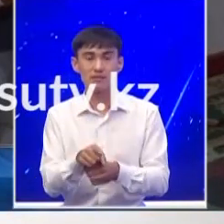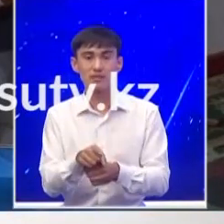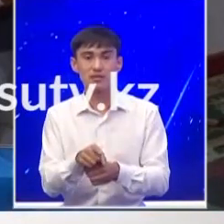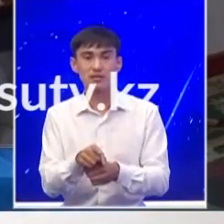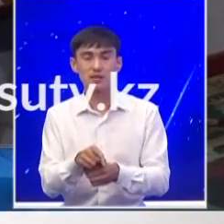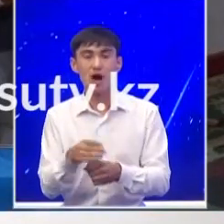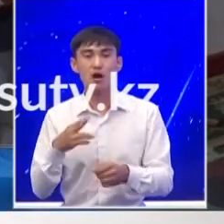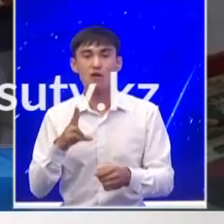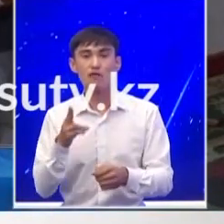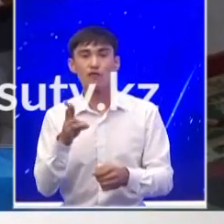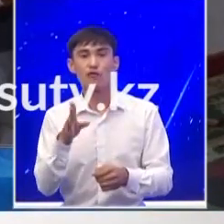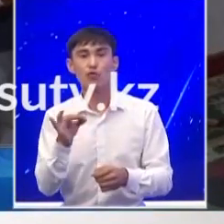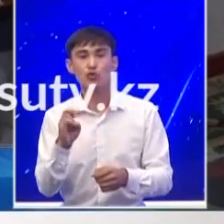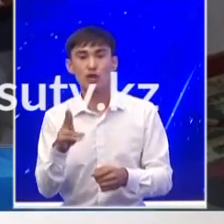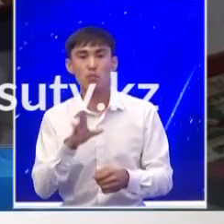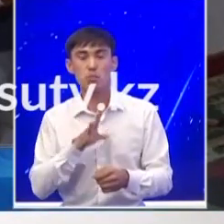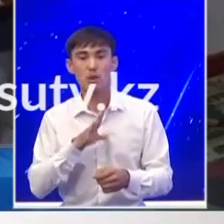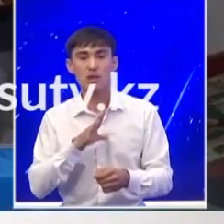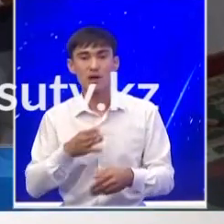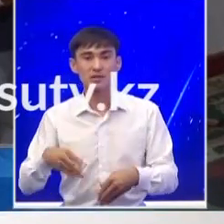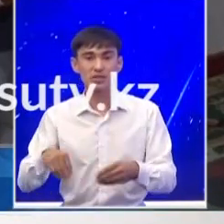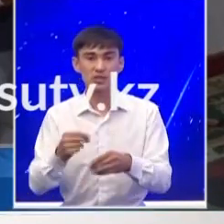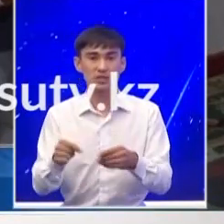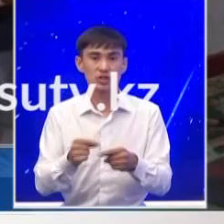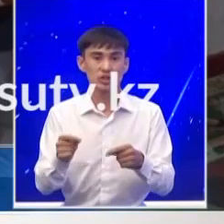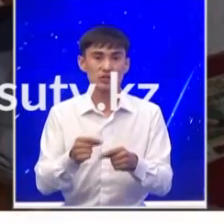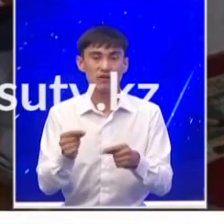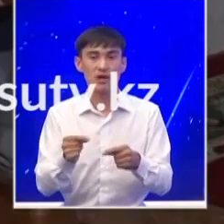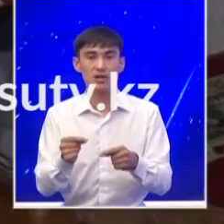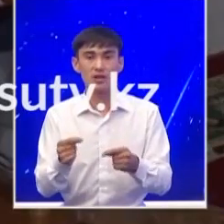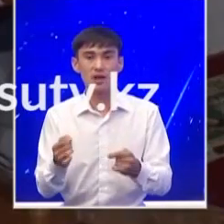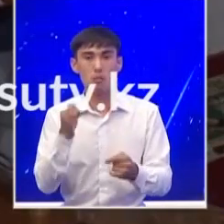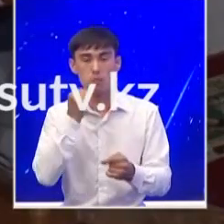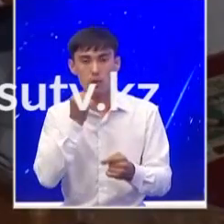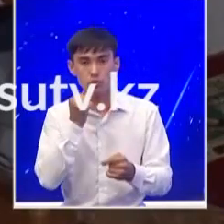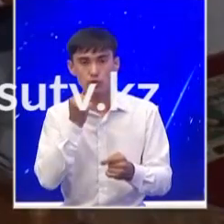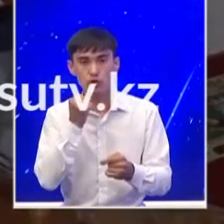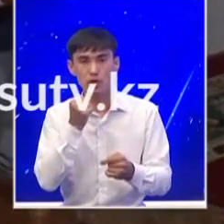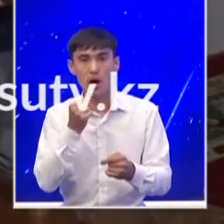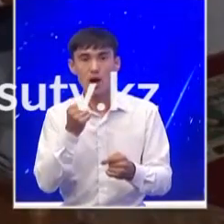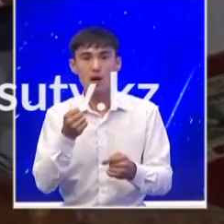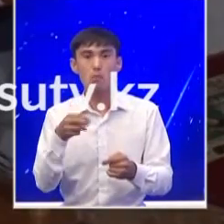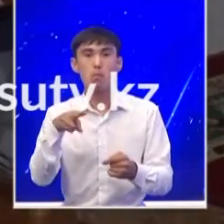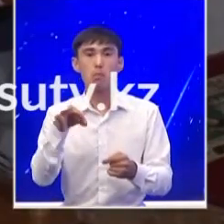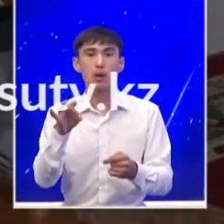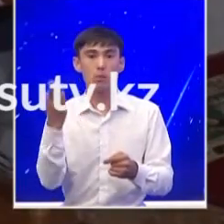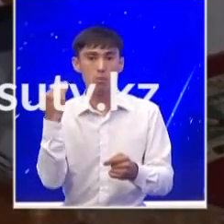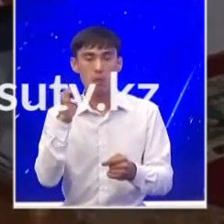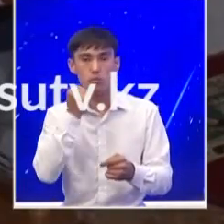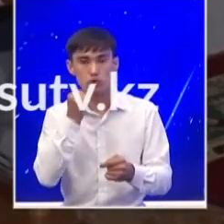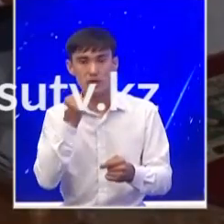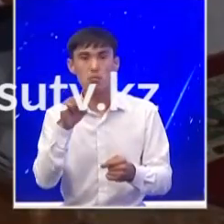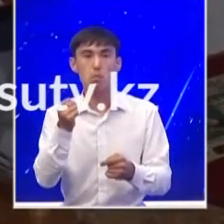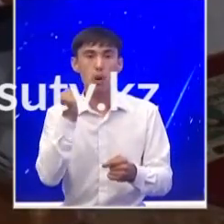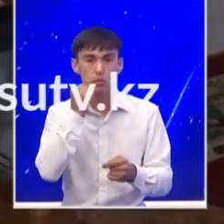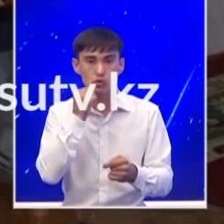конкурсе, одевала те вещи, которые нам связывала, сшивала наша бабушка, прабабушка и бабушка. Она вот